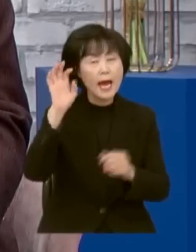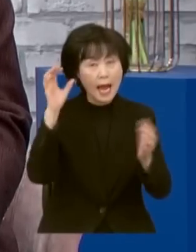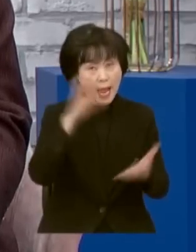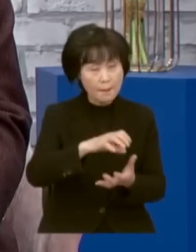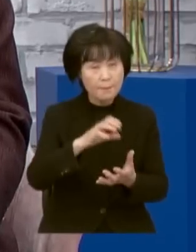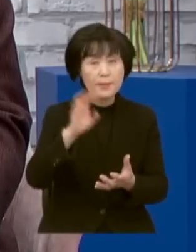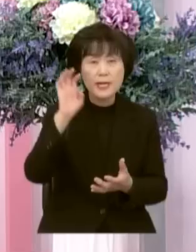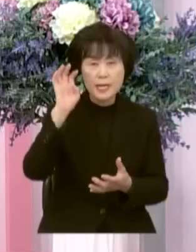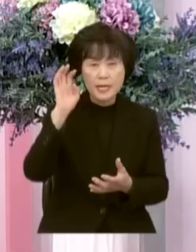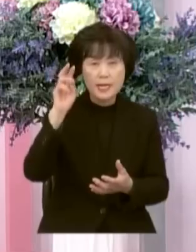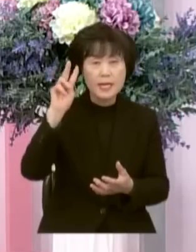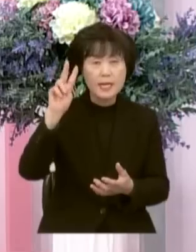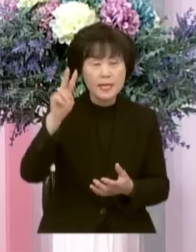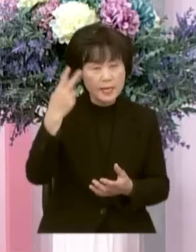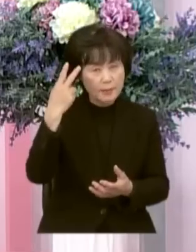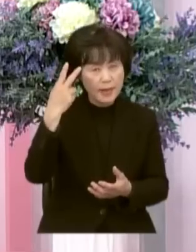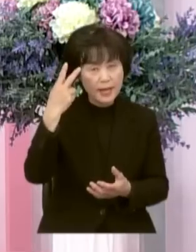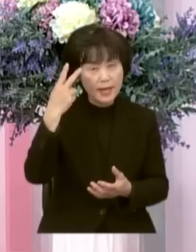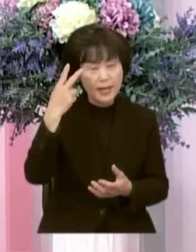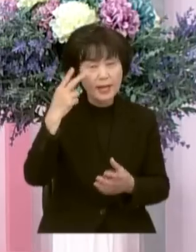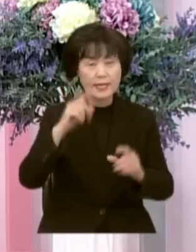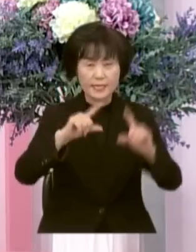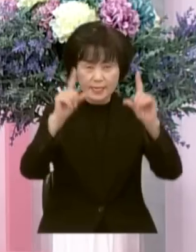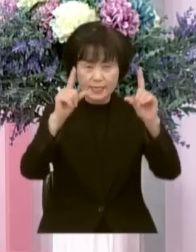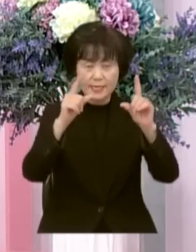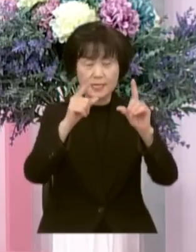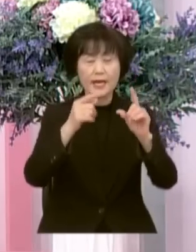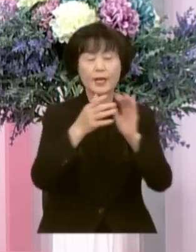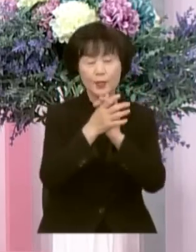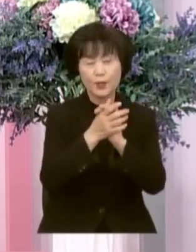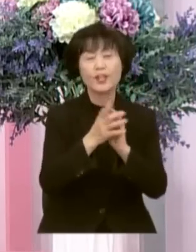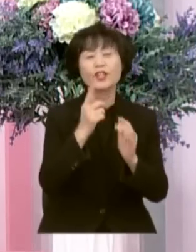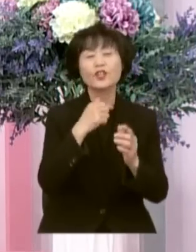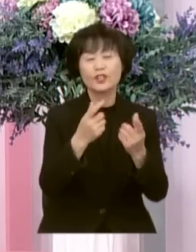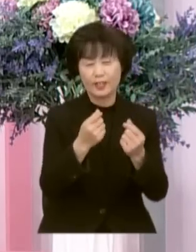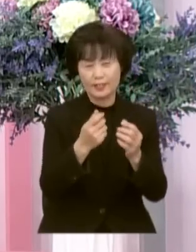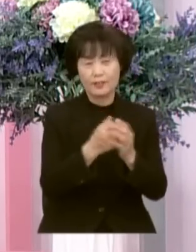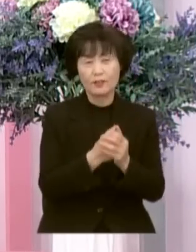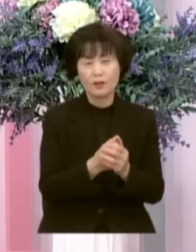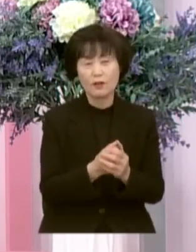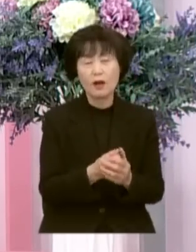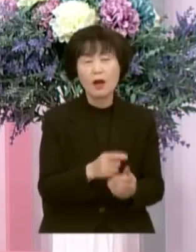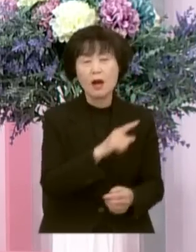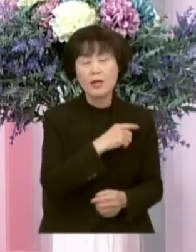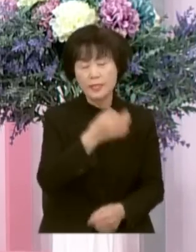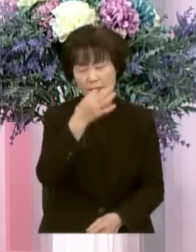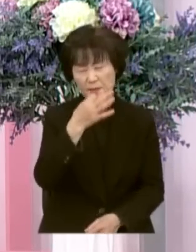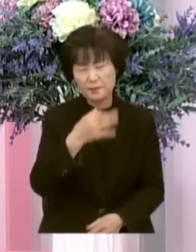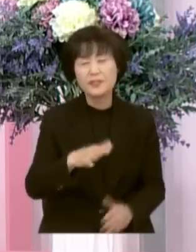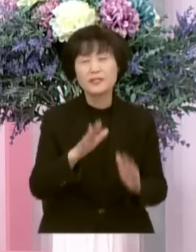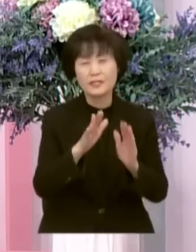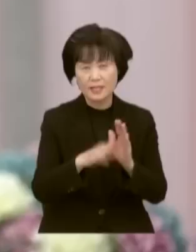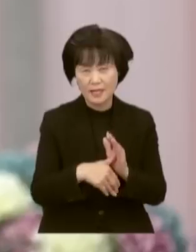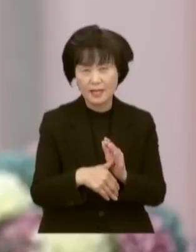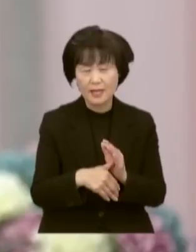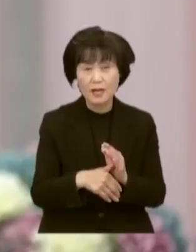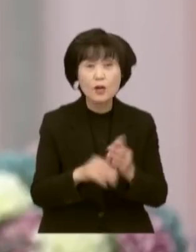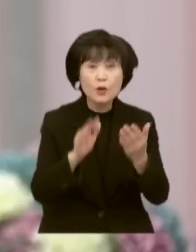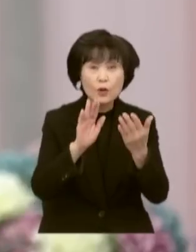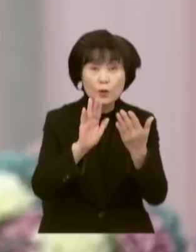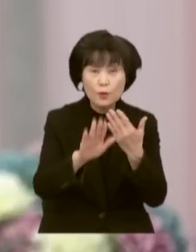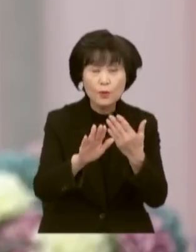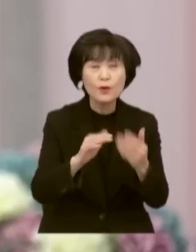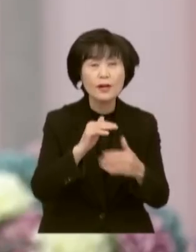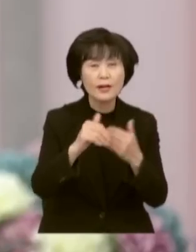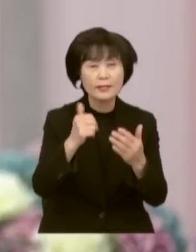정확히는 잘 모르겠는데 그래야 끊어지는 게 담배였어요. 저한테는 그게 제일 힘든 고비였었고 그때